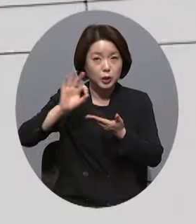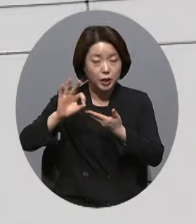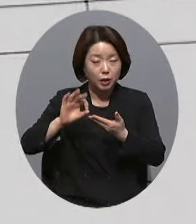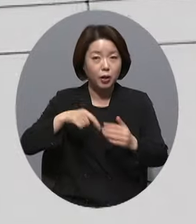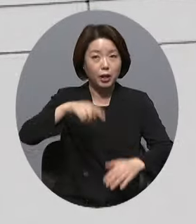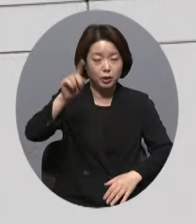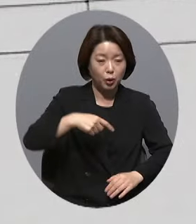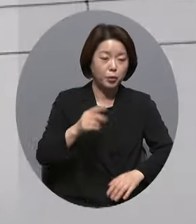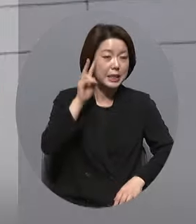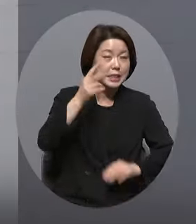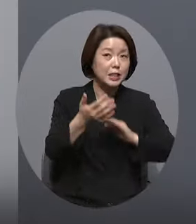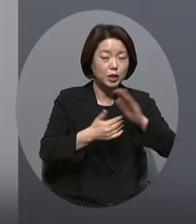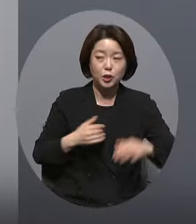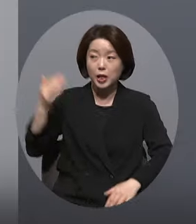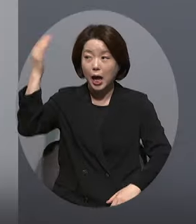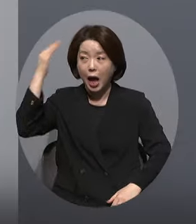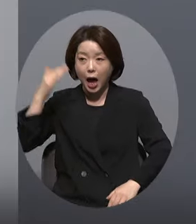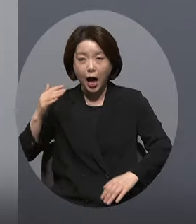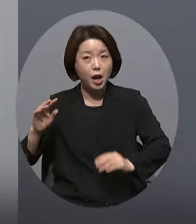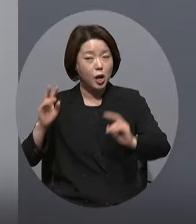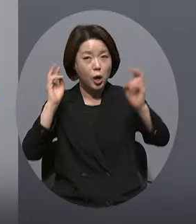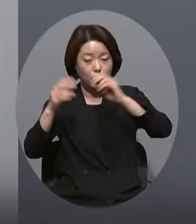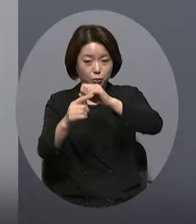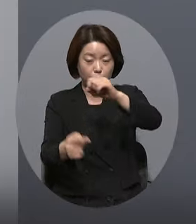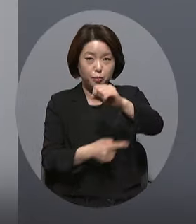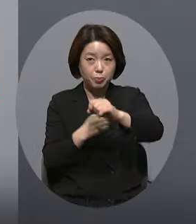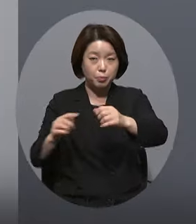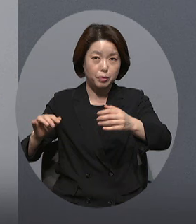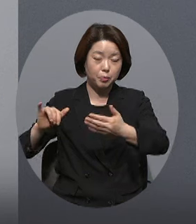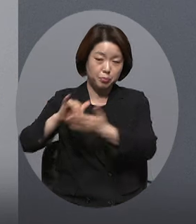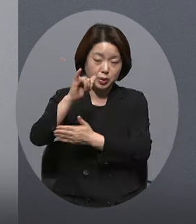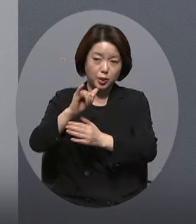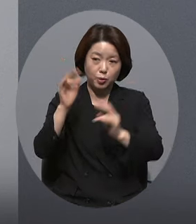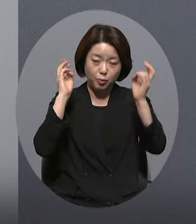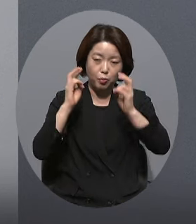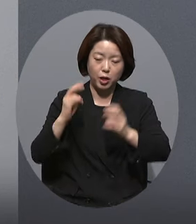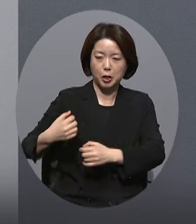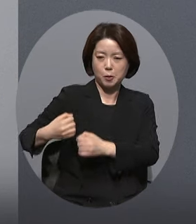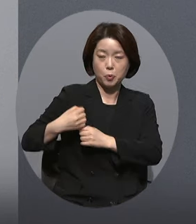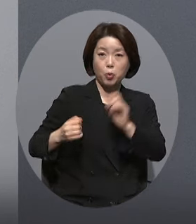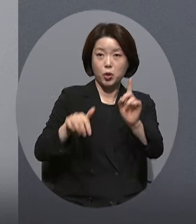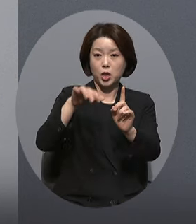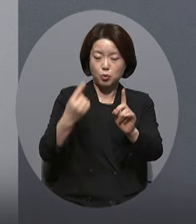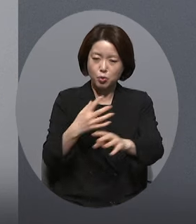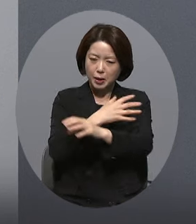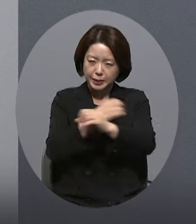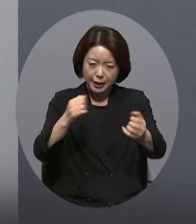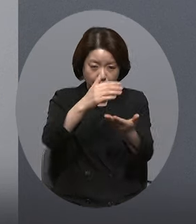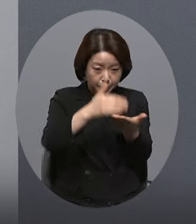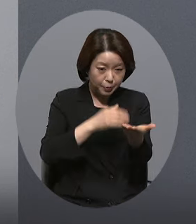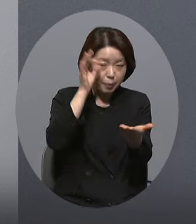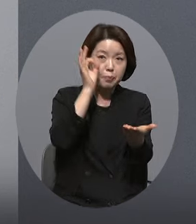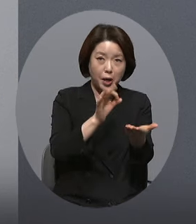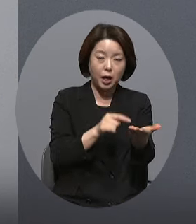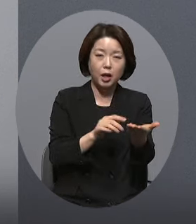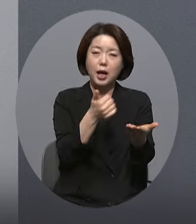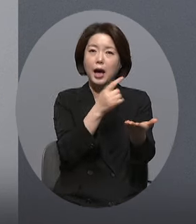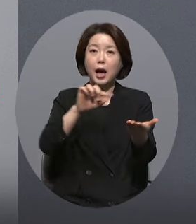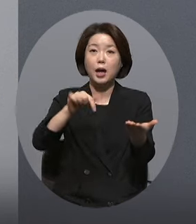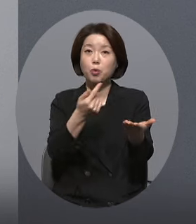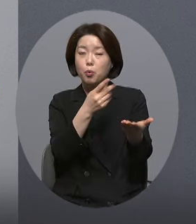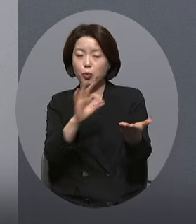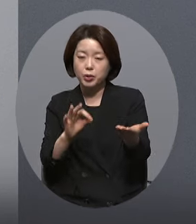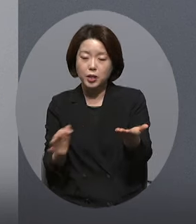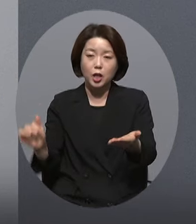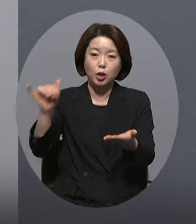2일에 문체부가 대한항공이 작성한 대통령 전용기 공군 2호 비용 계약서를 냈는데요. 여기에는 하노이를